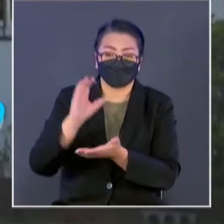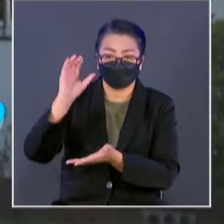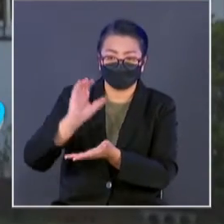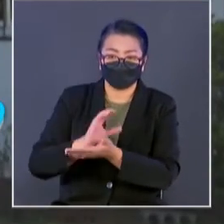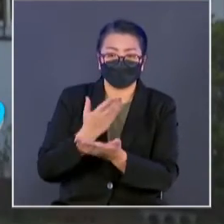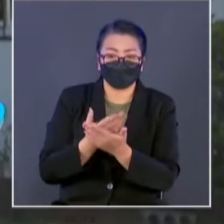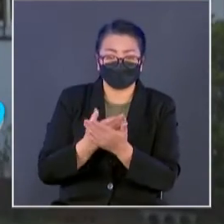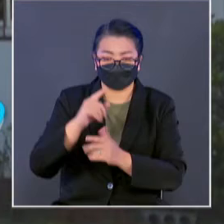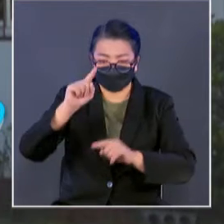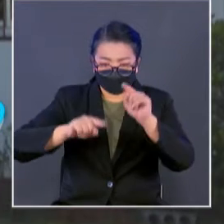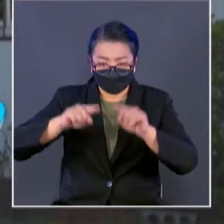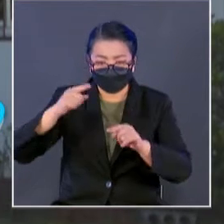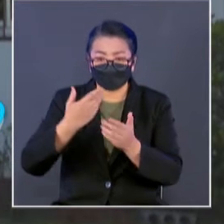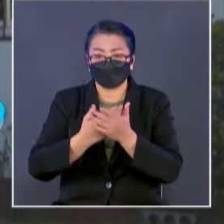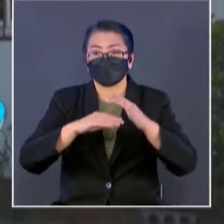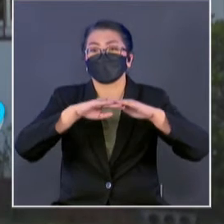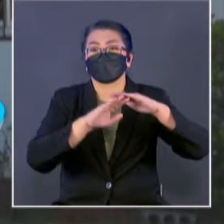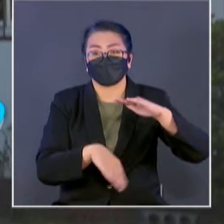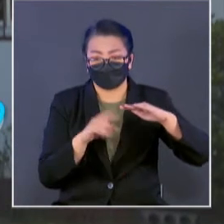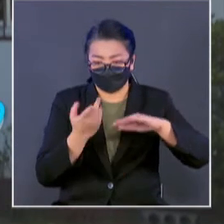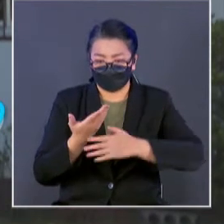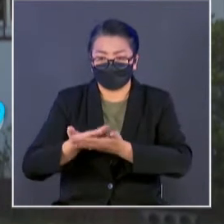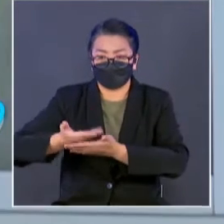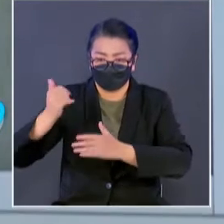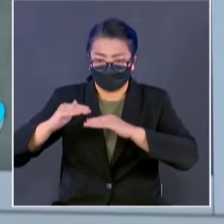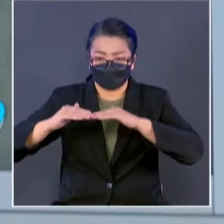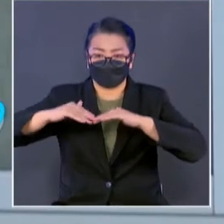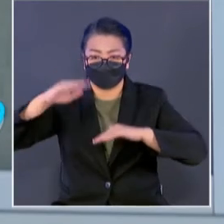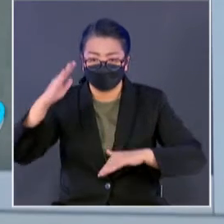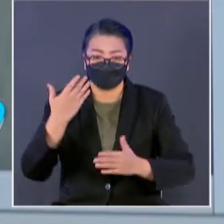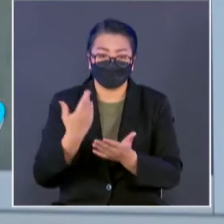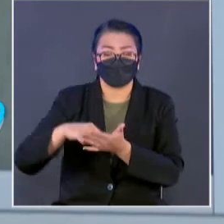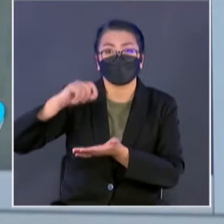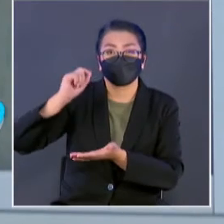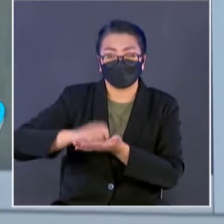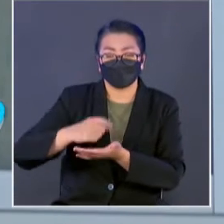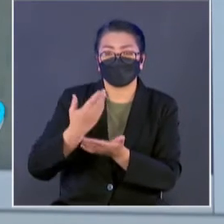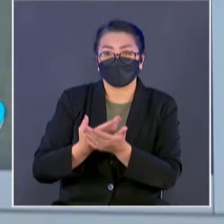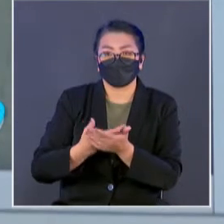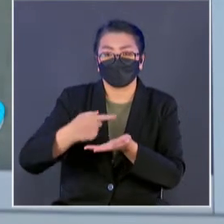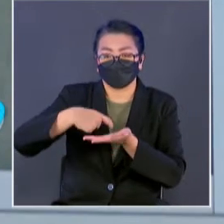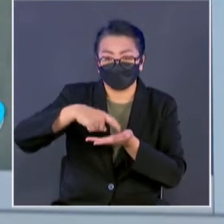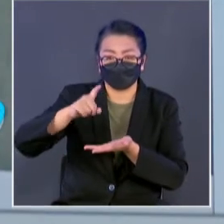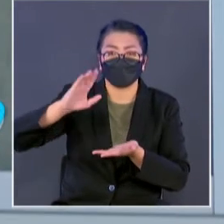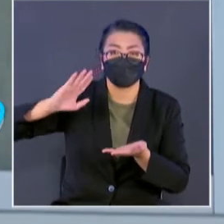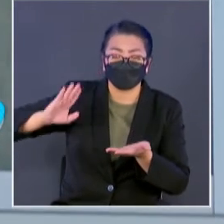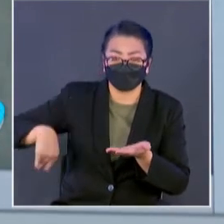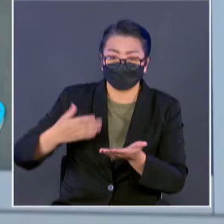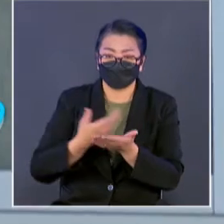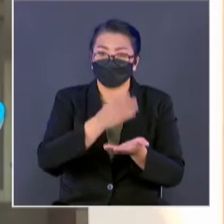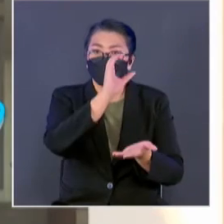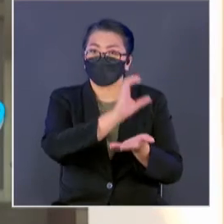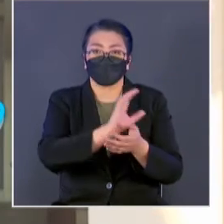ะหลังเป็นการประเมินที่ต่ำกว่าความเป็นจริงจึงเกิดปัญหาอนุมัติงบประมาณล่าช้าเพราะงบที่เตรียมไว้เนี่ยเบื้